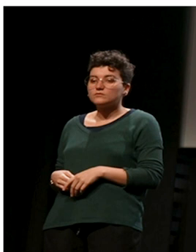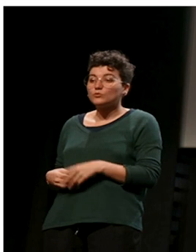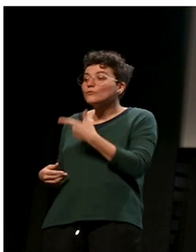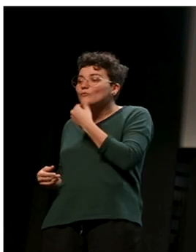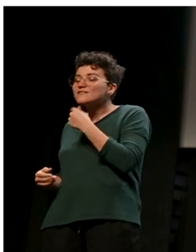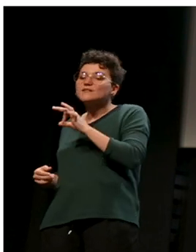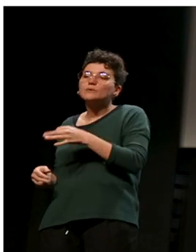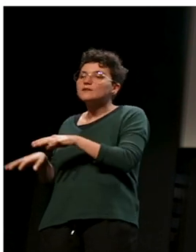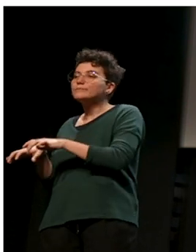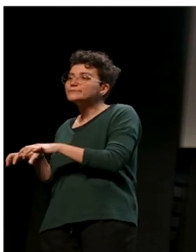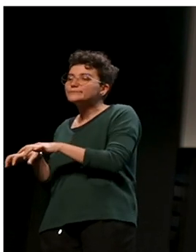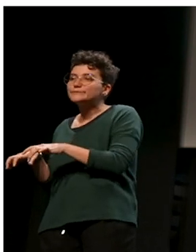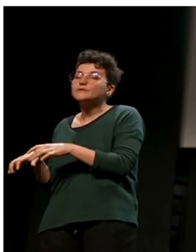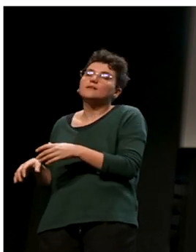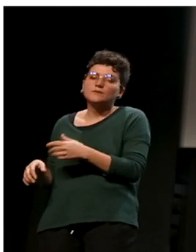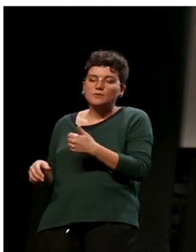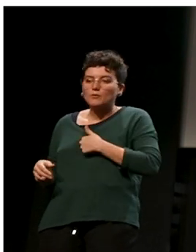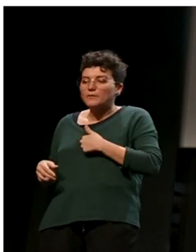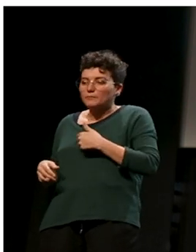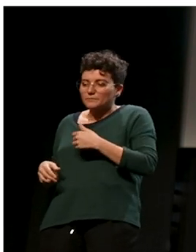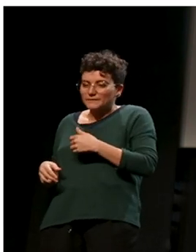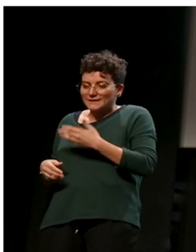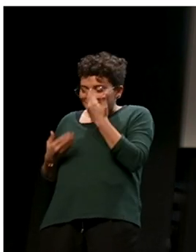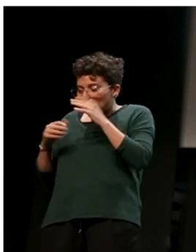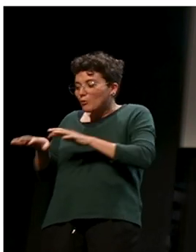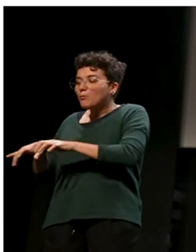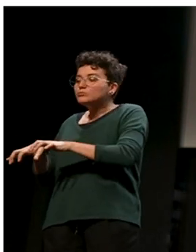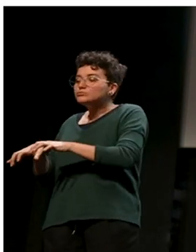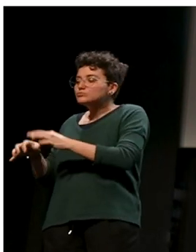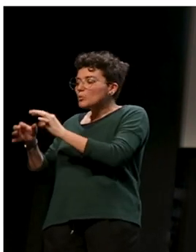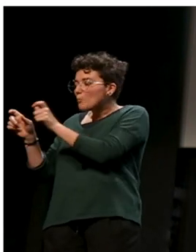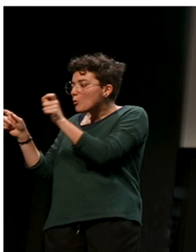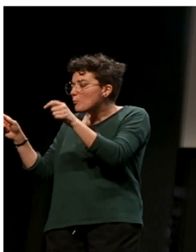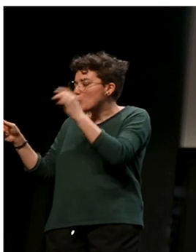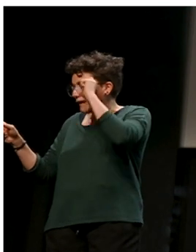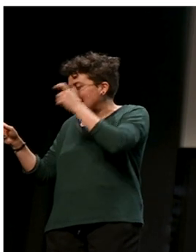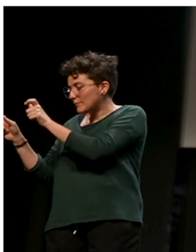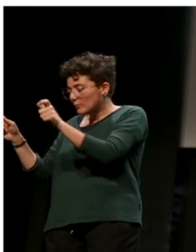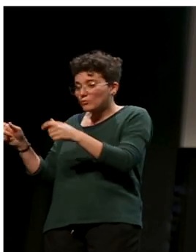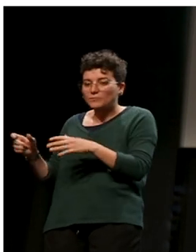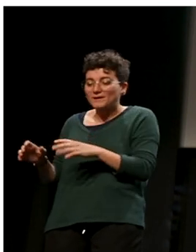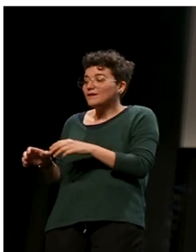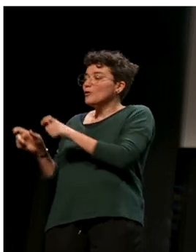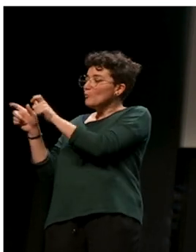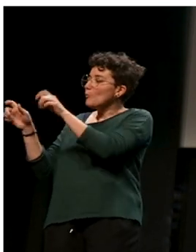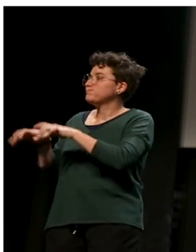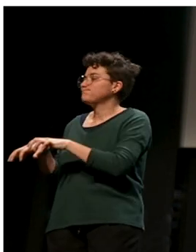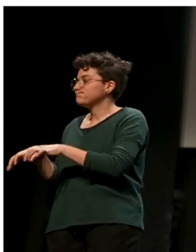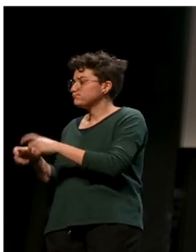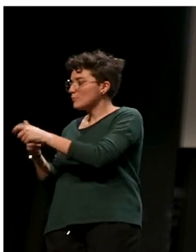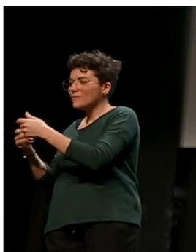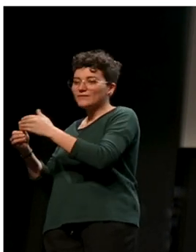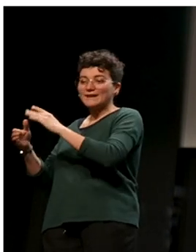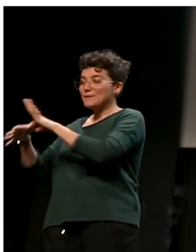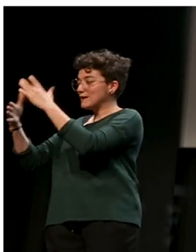suis incapable de le faire. Mais tu vas taper tes mots-clés, et puis tu vas avoir plein d'images. Tu vas t'en prendre plein la gueule, puis en fait elles sont dégueulasses. Et puis c'est pas